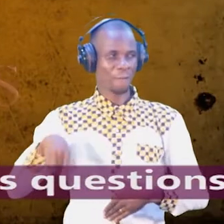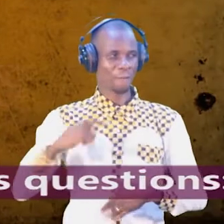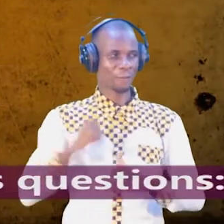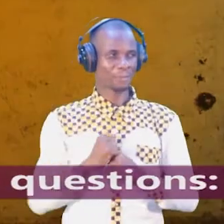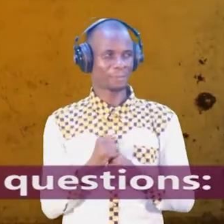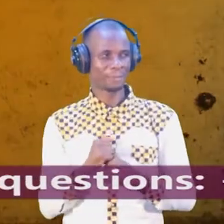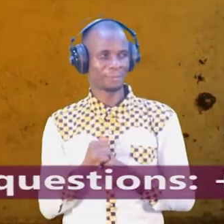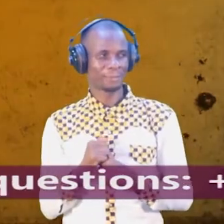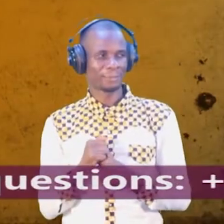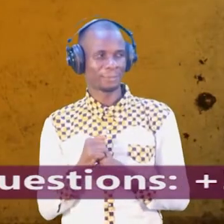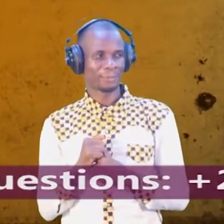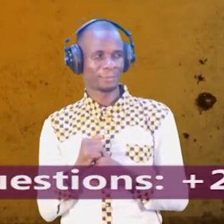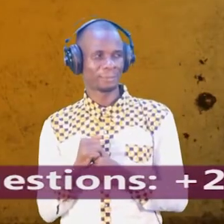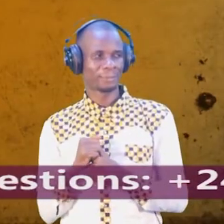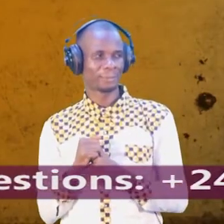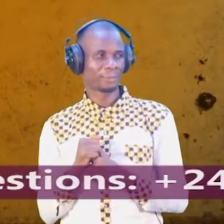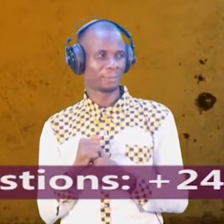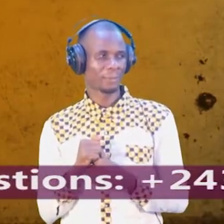Jambi kati na Kristo tozali